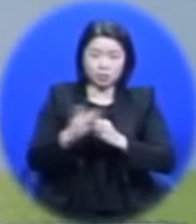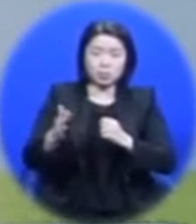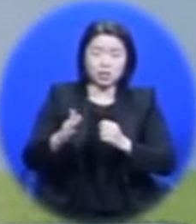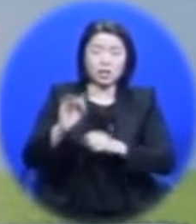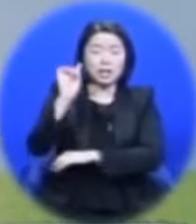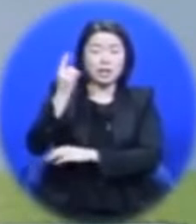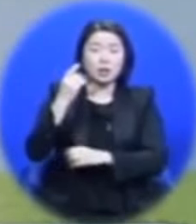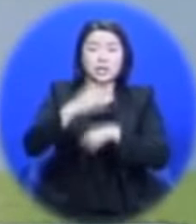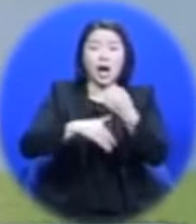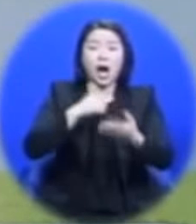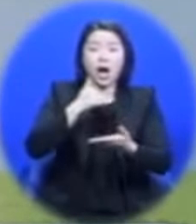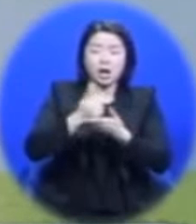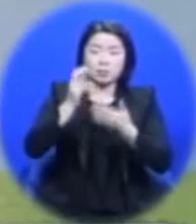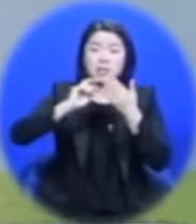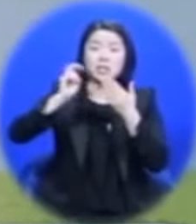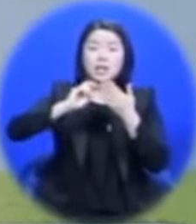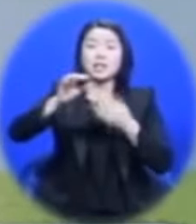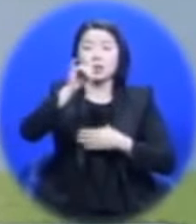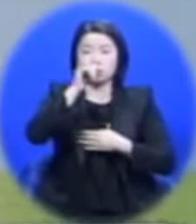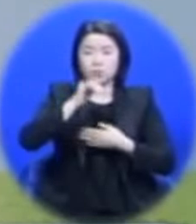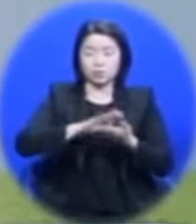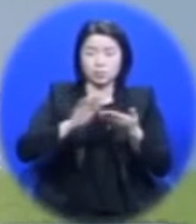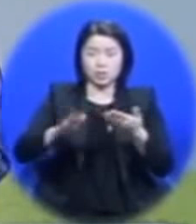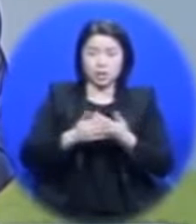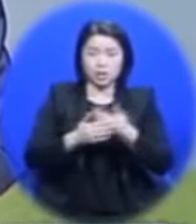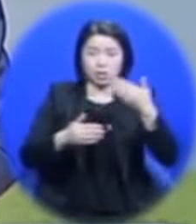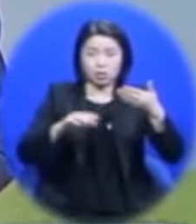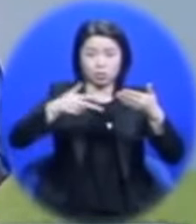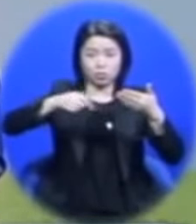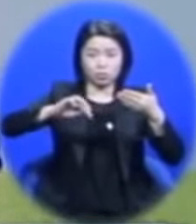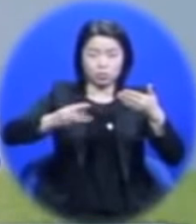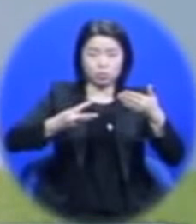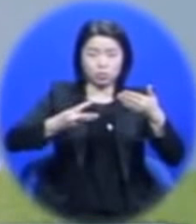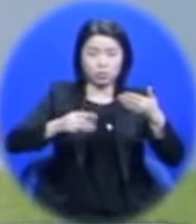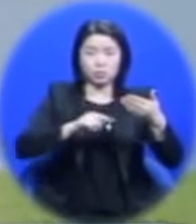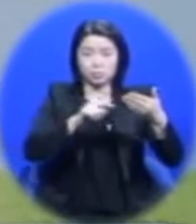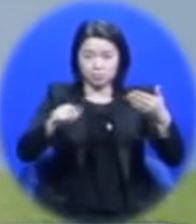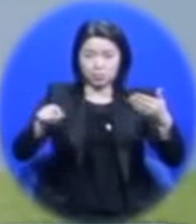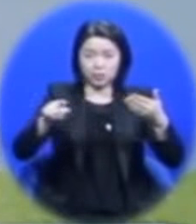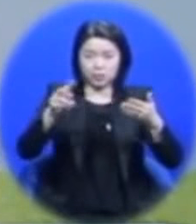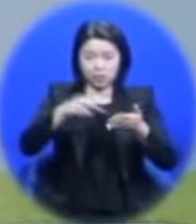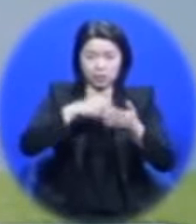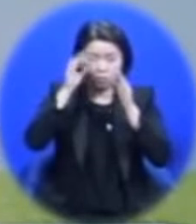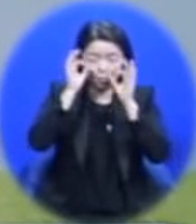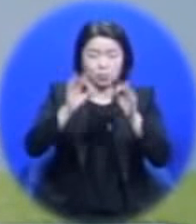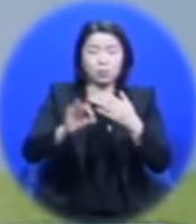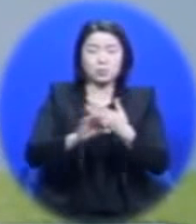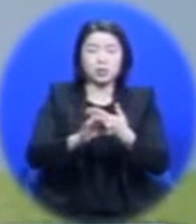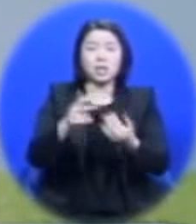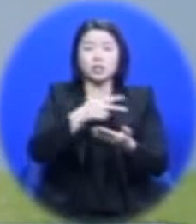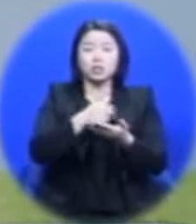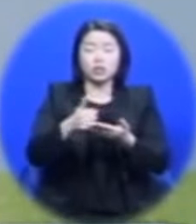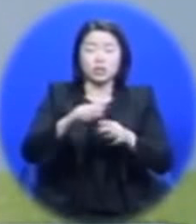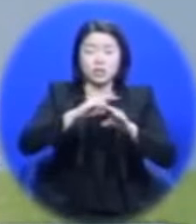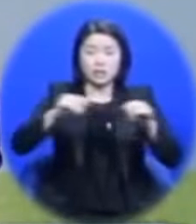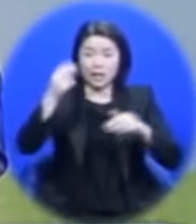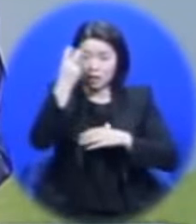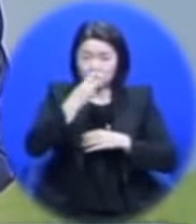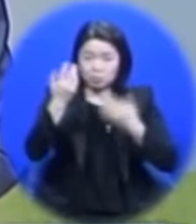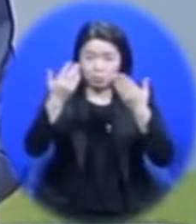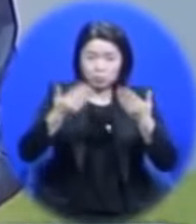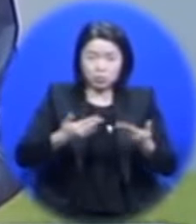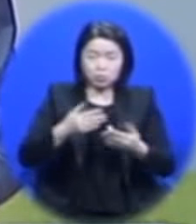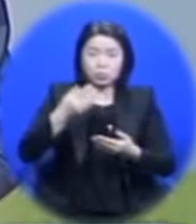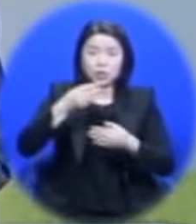다윗이 하나님을 찬양하고 있습니다. 9절부터요. 몇 구절만 읽어보면 주님께서 땅을 돌보시어 땅에